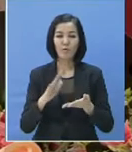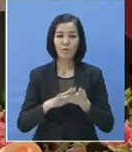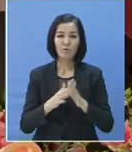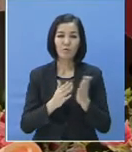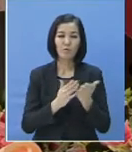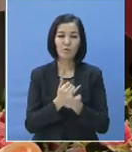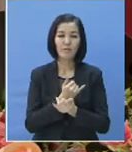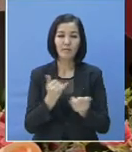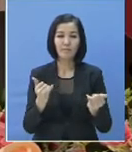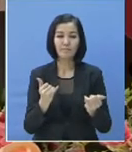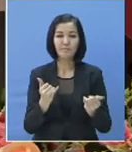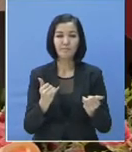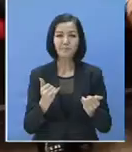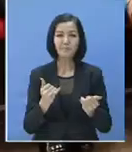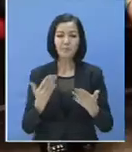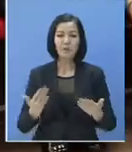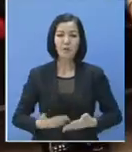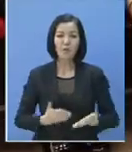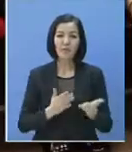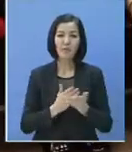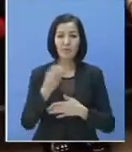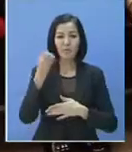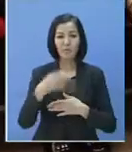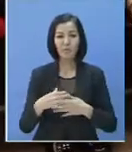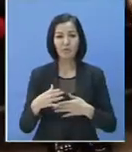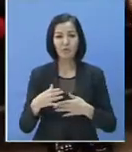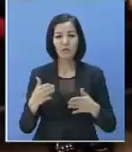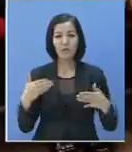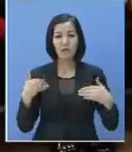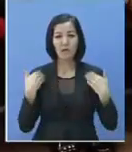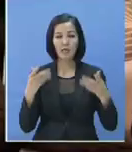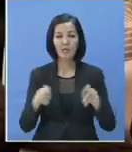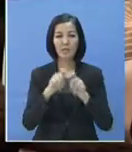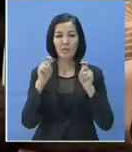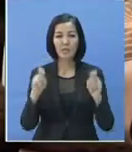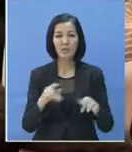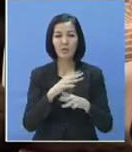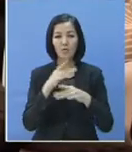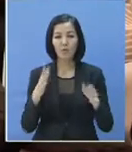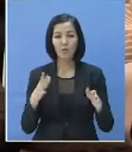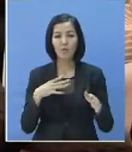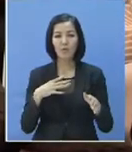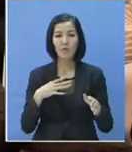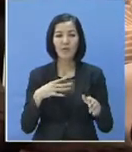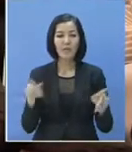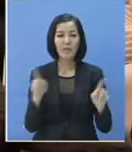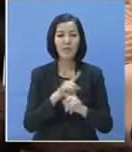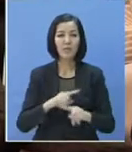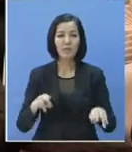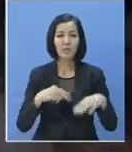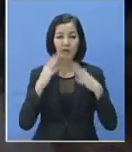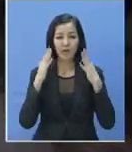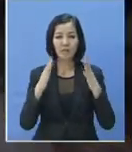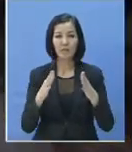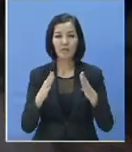жасап жатыр. Олар үшін арнайы әлеуметтік қызмет көрсету орталығы ашылып, көбеюде. Осыған байланысты ерекше күтімді қажет ететіндерді қарайтын